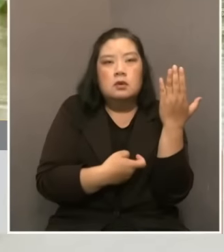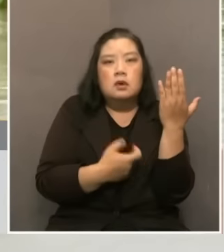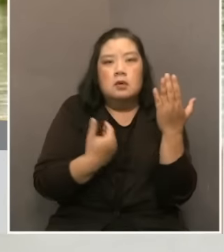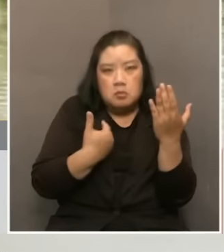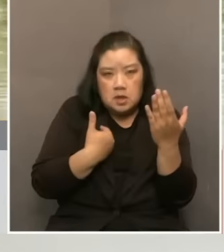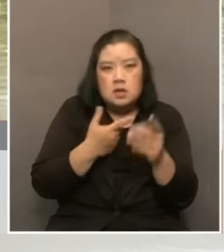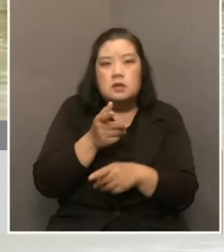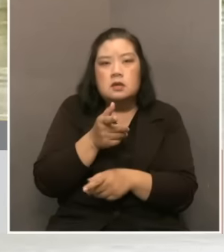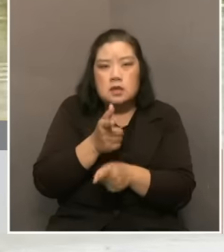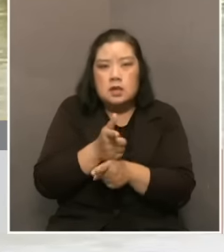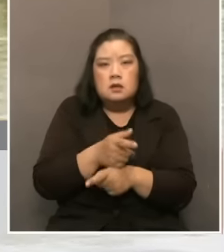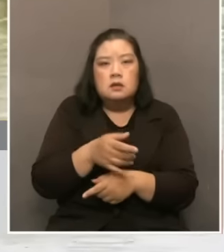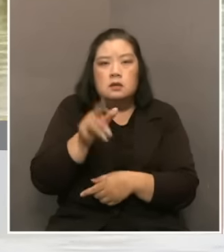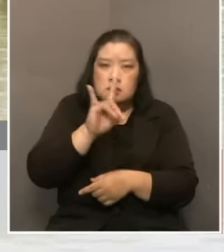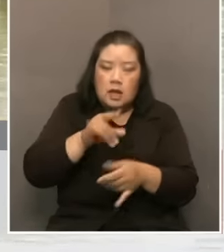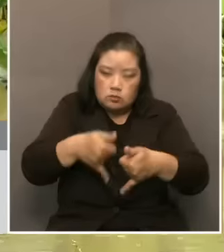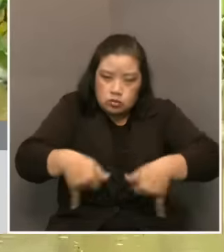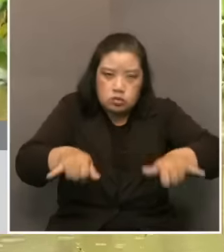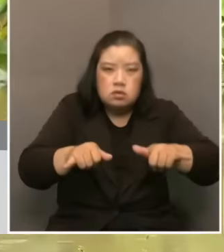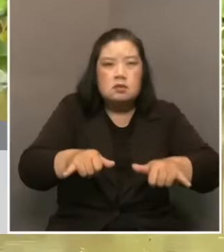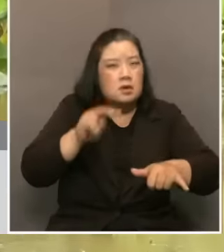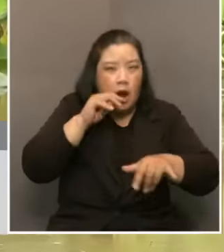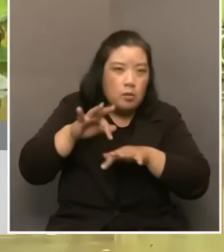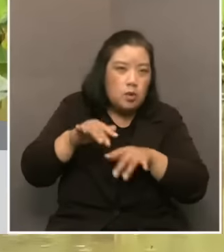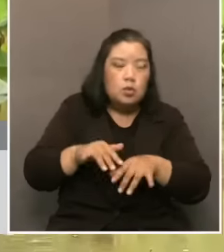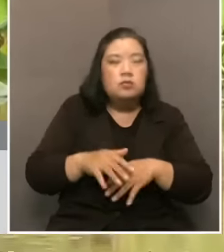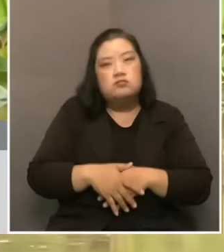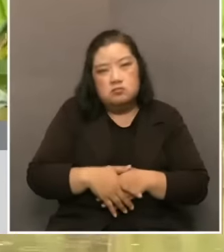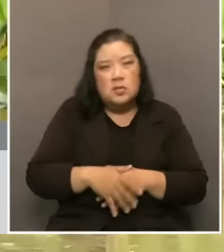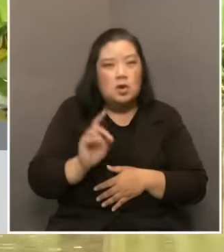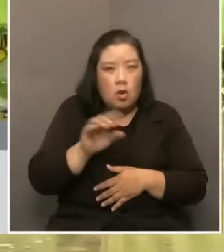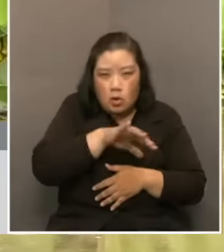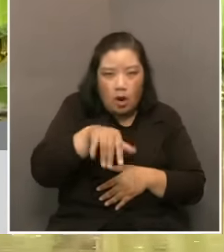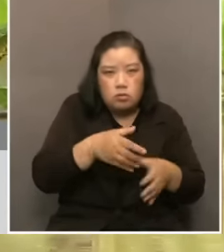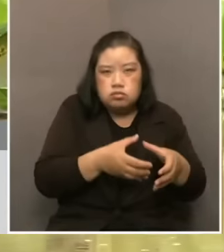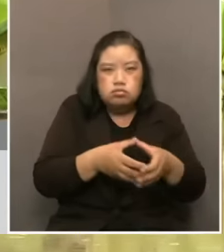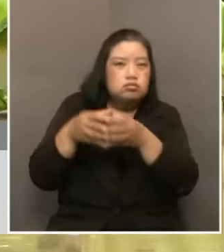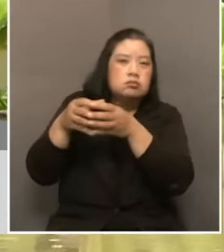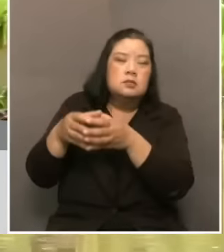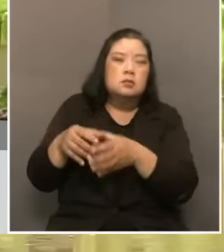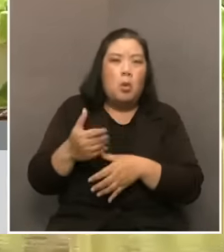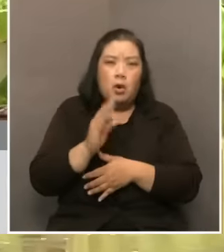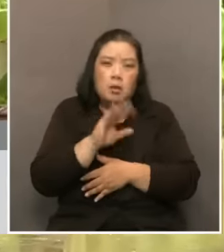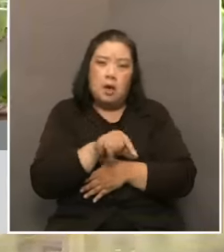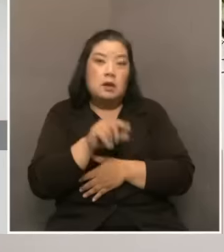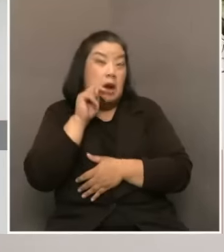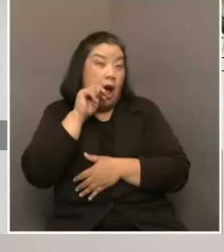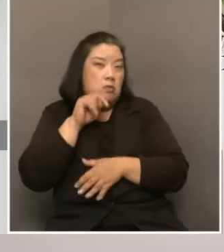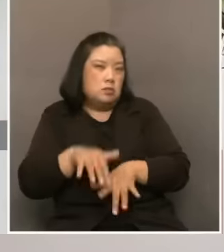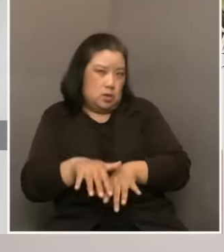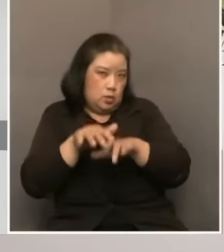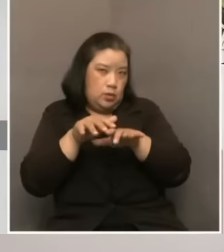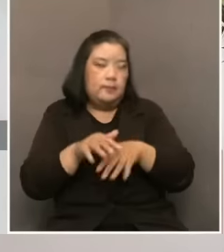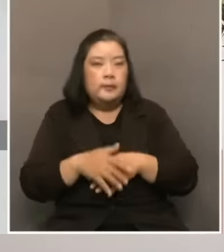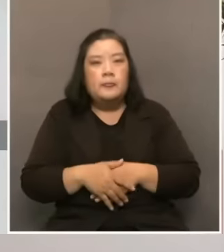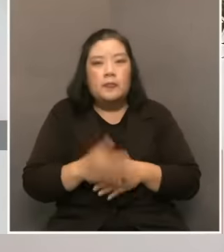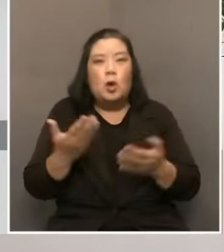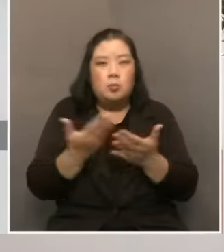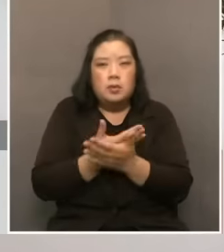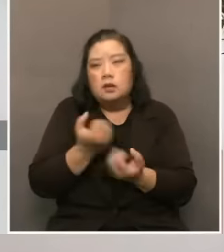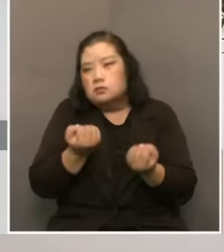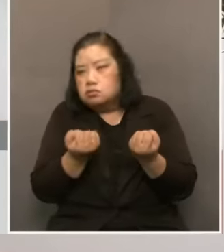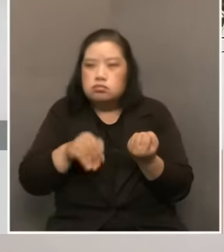สัตว์ก็ถูกน้ำท่วมด้วยนะคะชาวบ้านก็ต้องอพยพสัตว์ไปเลี้ยงบนที่สูงน้ำยังท่วมถนนบางจุดด้วยนะคะชาวบ้านก็เลยต้องเปลี่ยนไปใช้